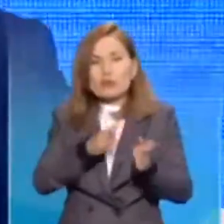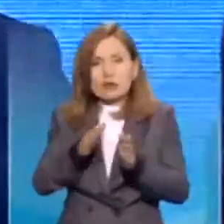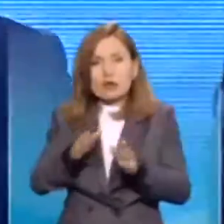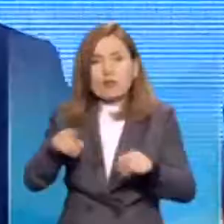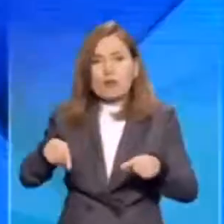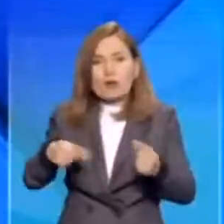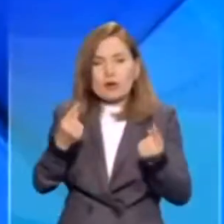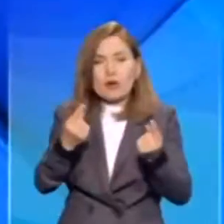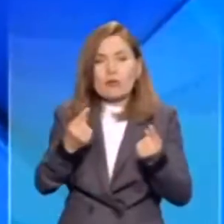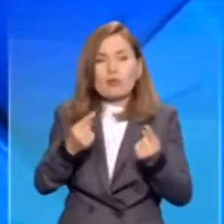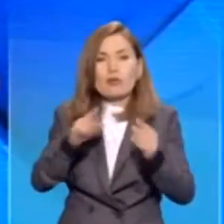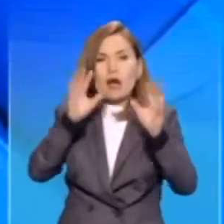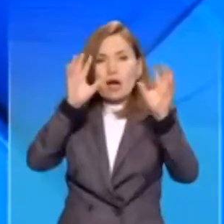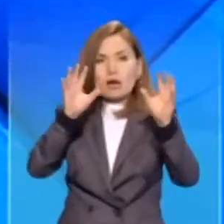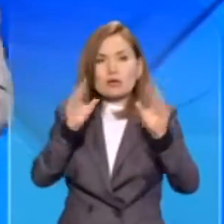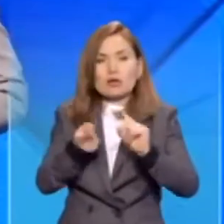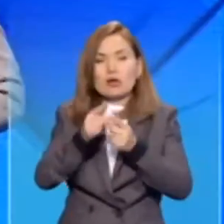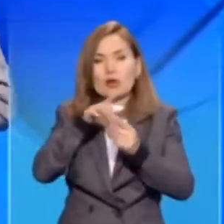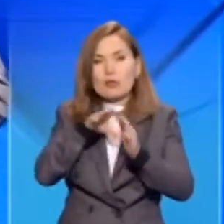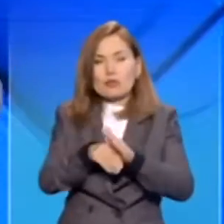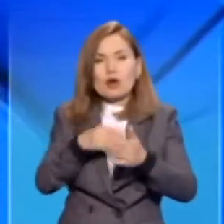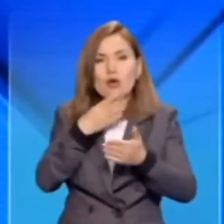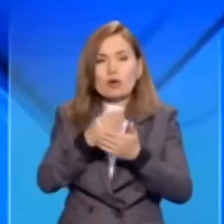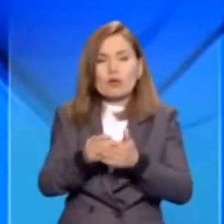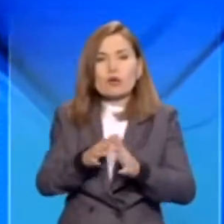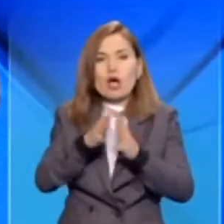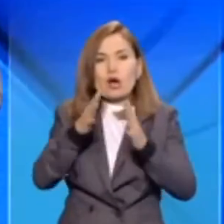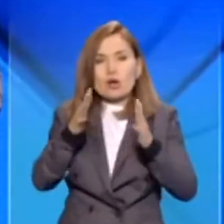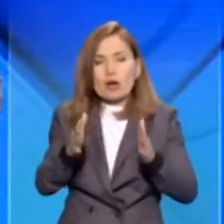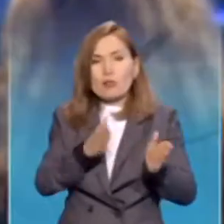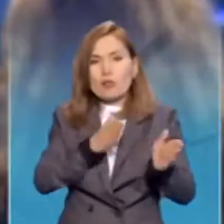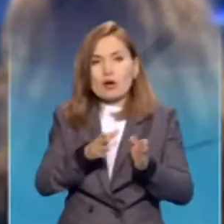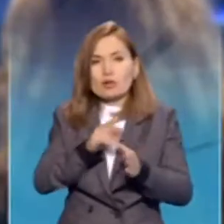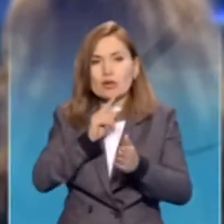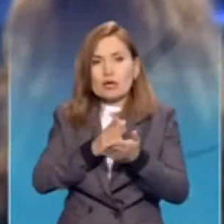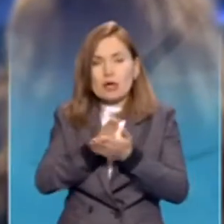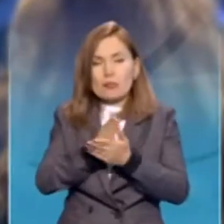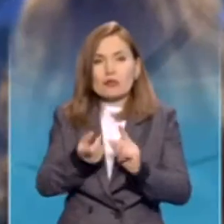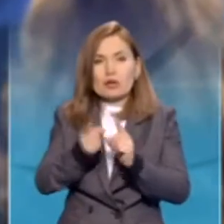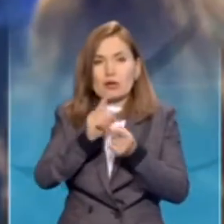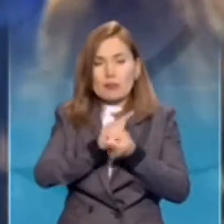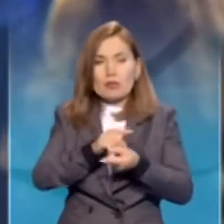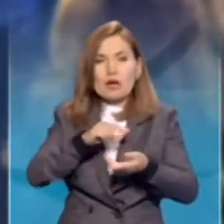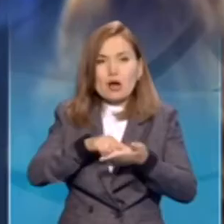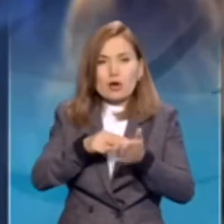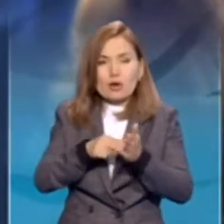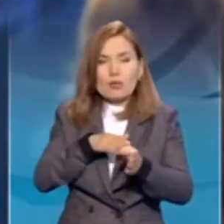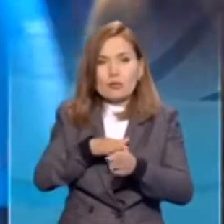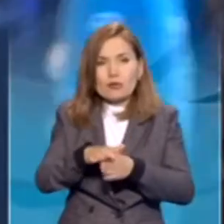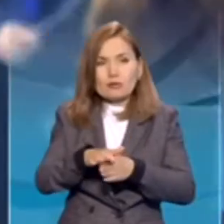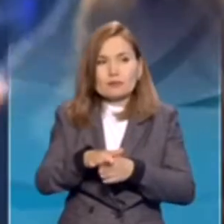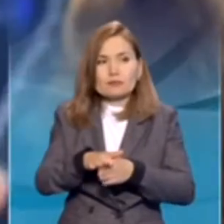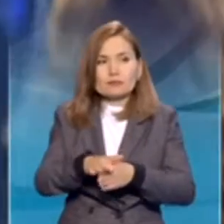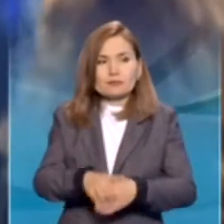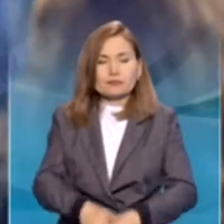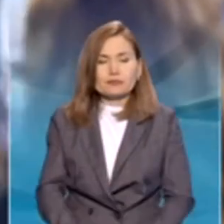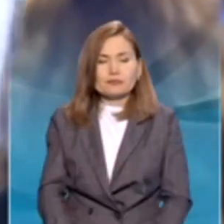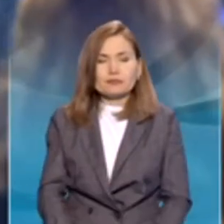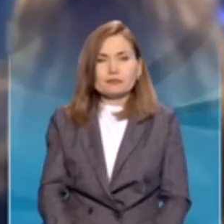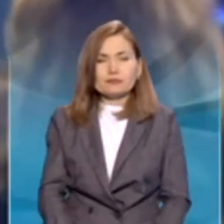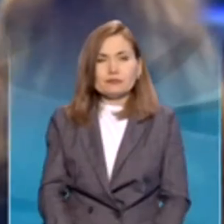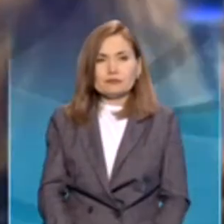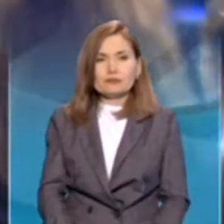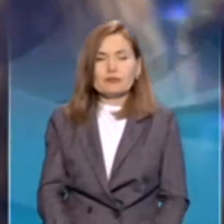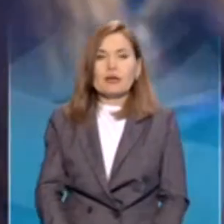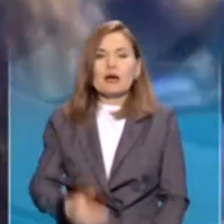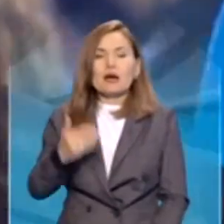конституцияға реформа жасау арқылы өзіміздің үлкен кешенді саяси реформамызды іске асырамыз деп ойлаймын. Түсінікті, рахмет. Енді мынау